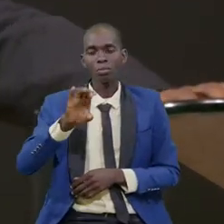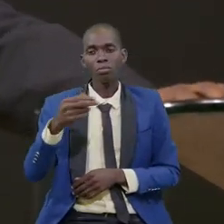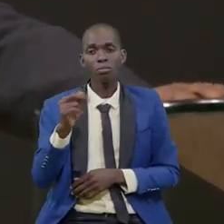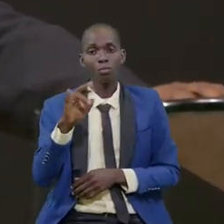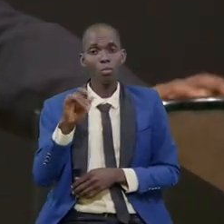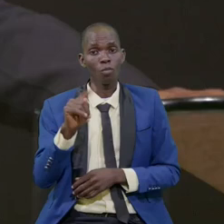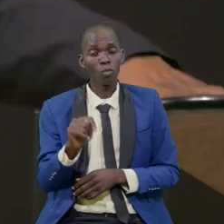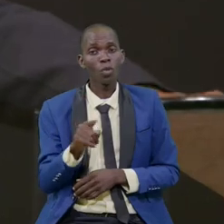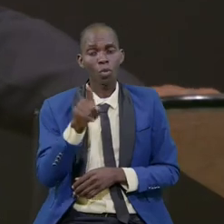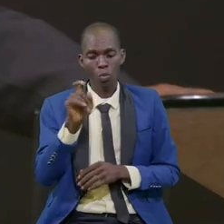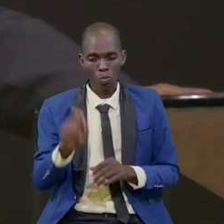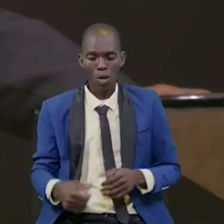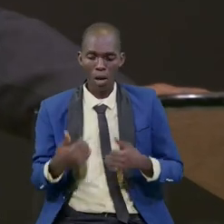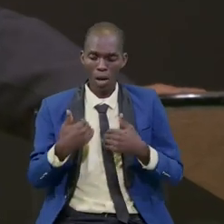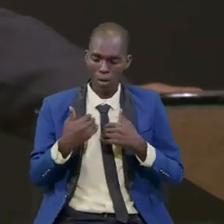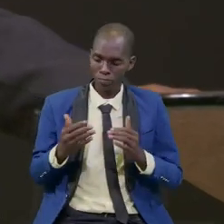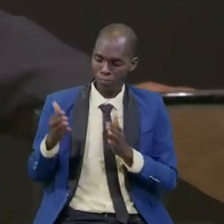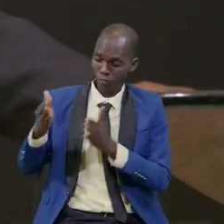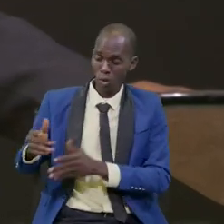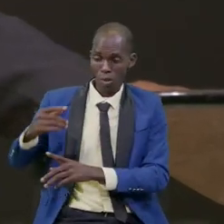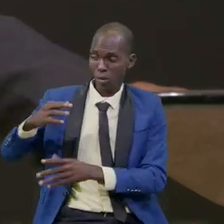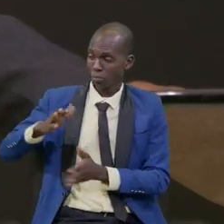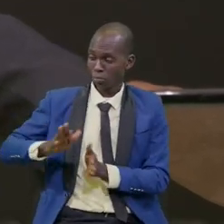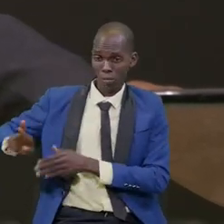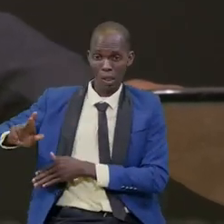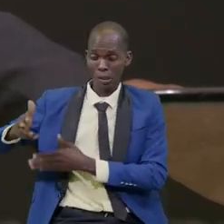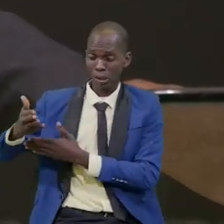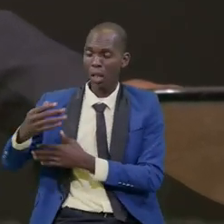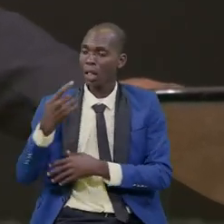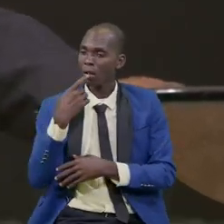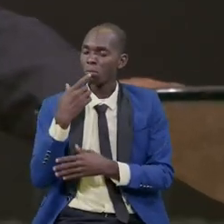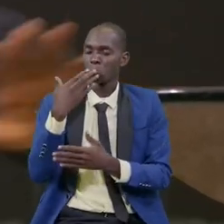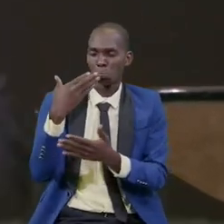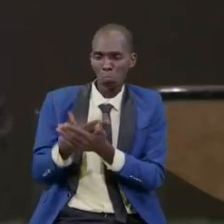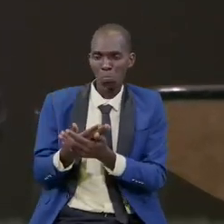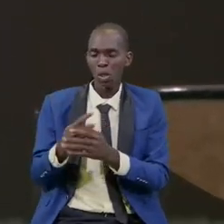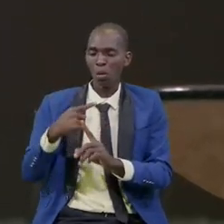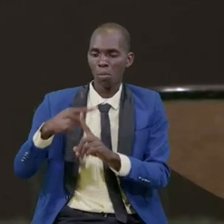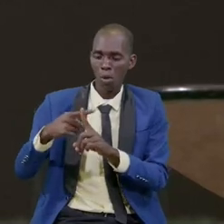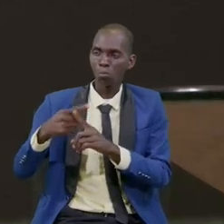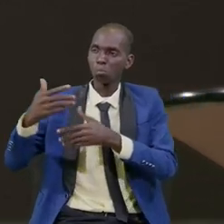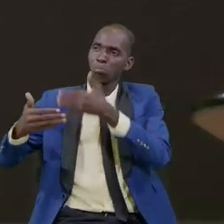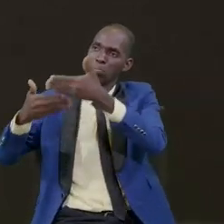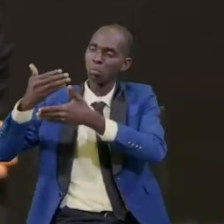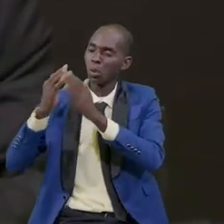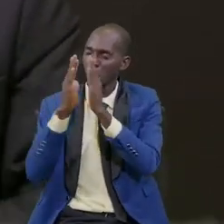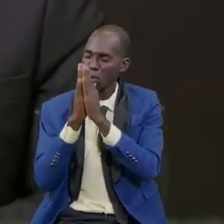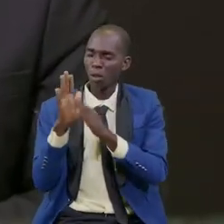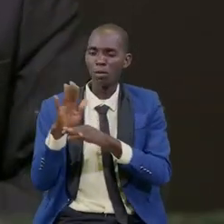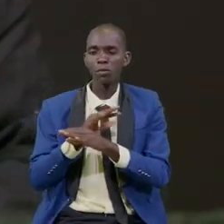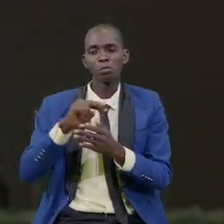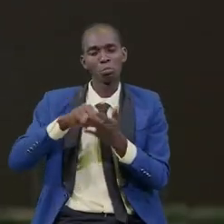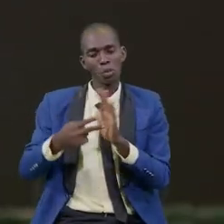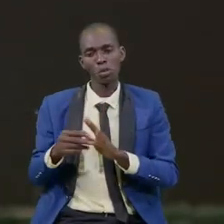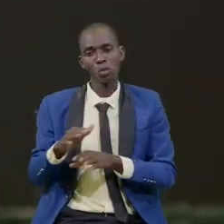vous pourrez être à ce côté la langue positive, progressive, qui prie et